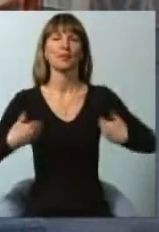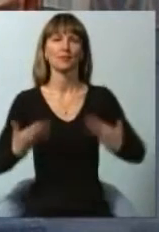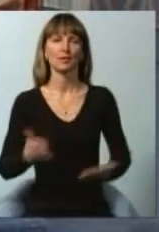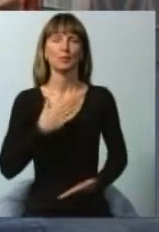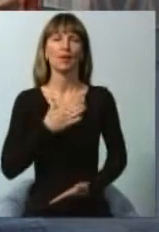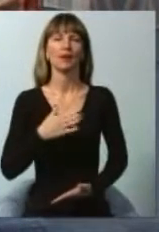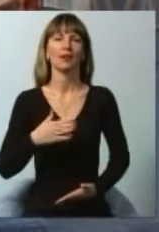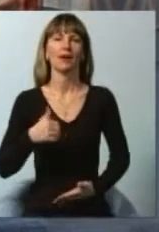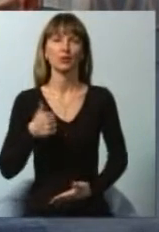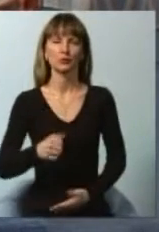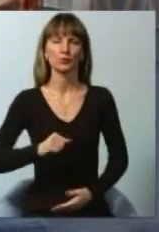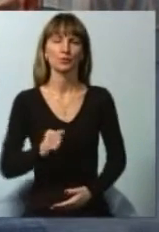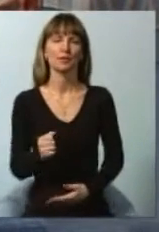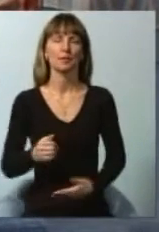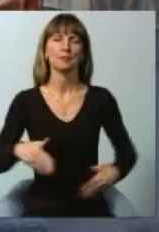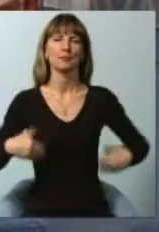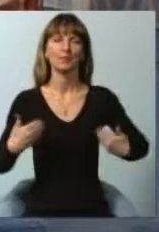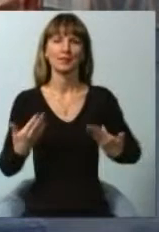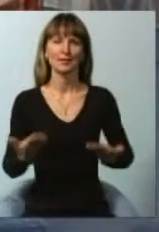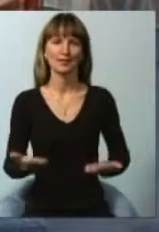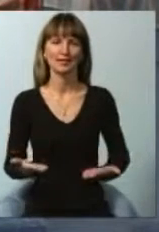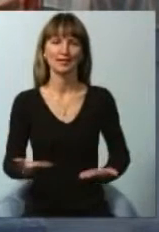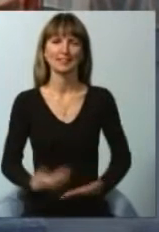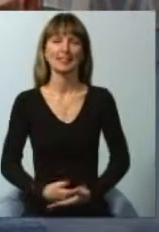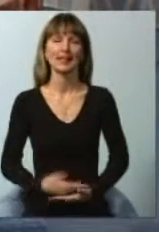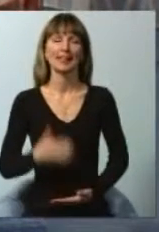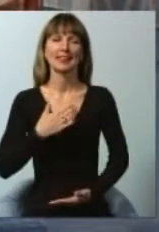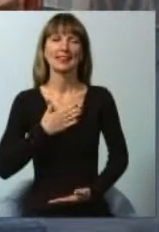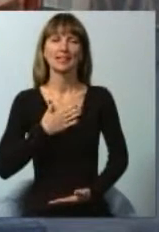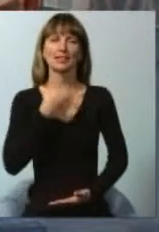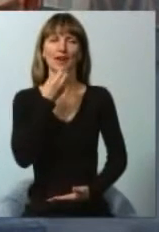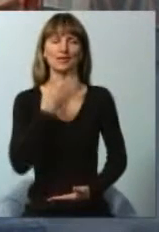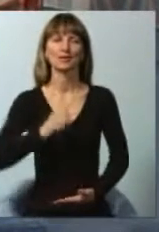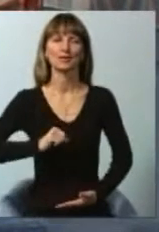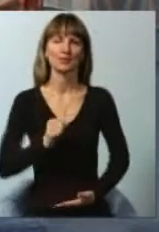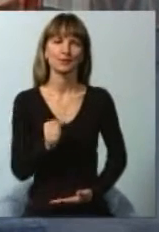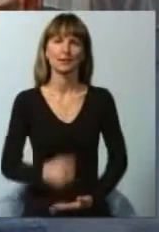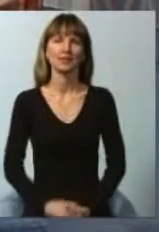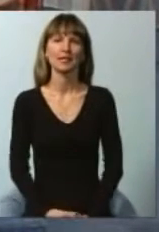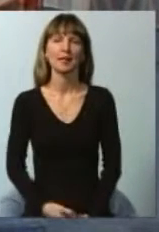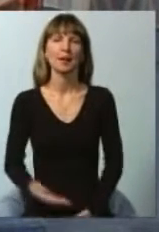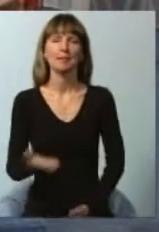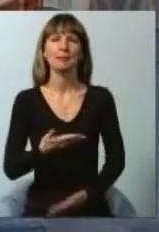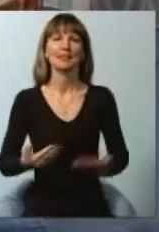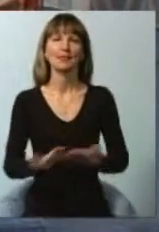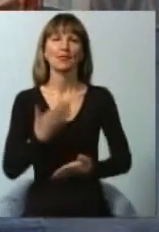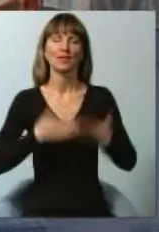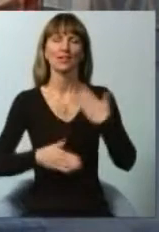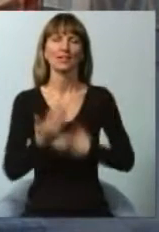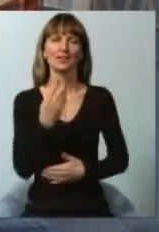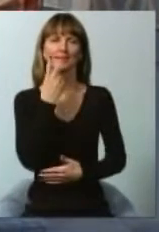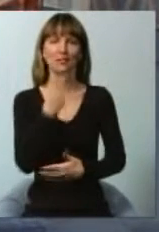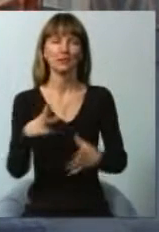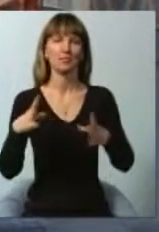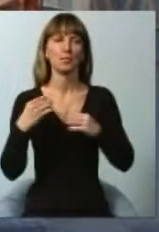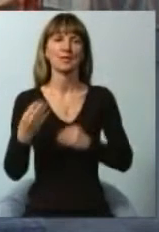Привіт-привіт, мої хороші! Привіт, наші хороші друзі, так? Так? Ми знову раді вас бачити разом з